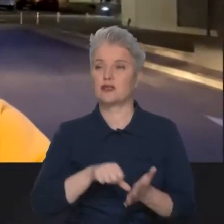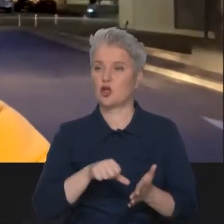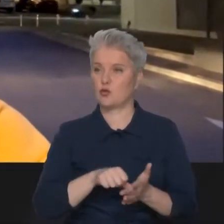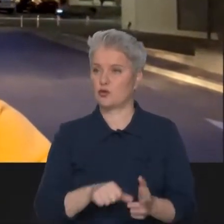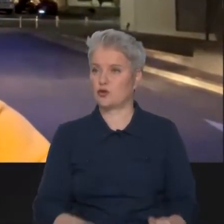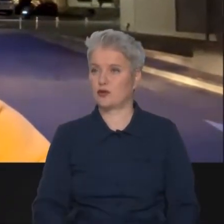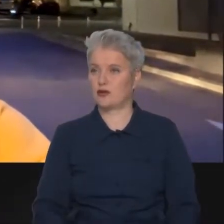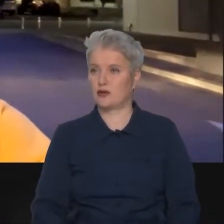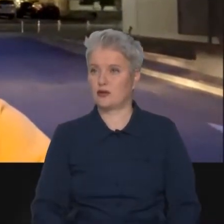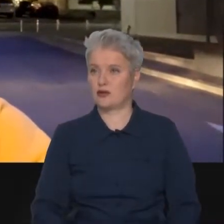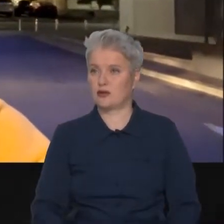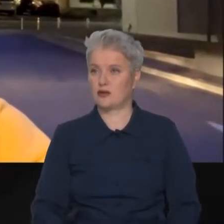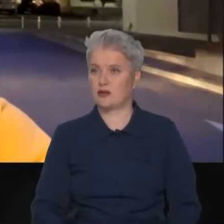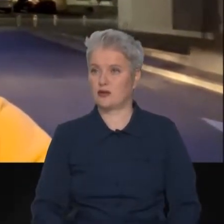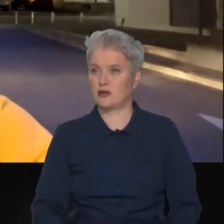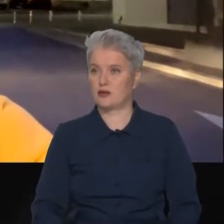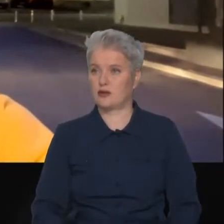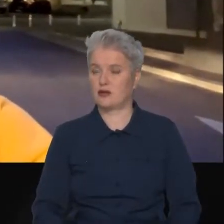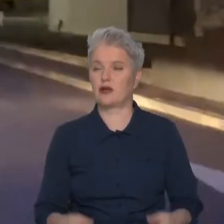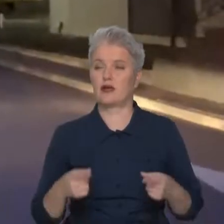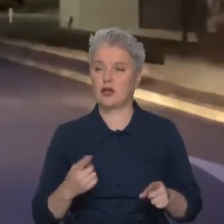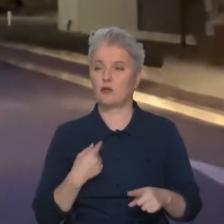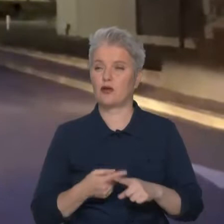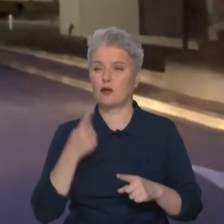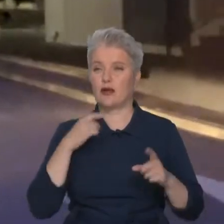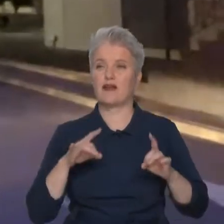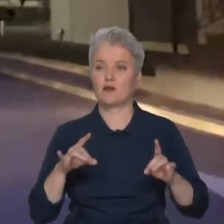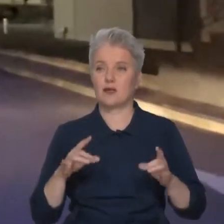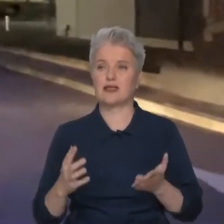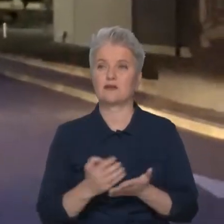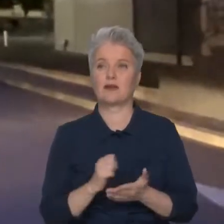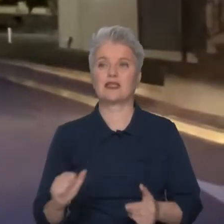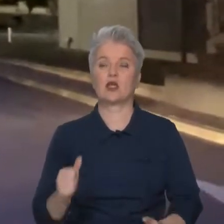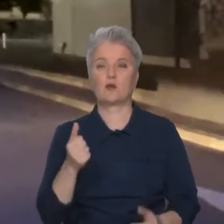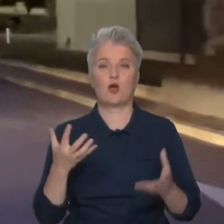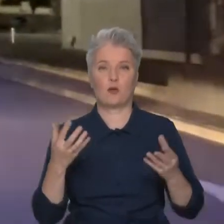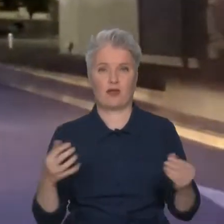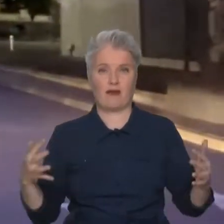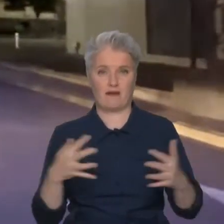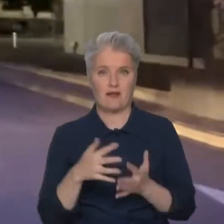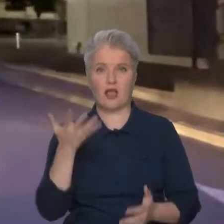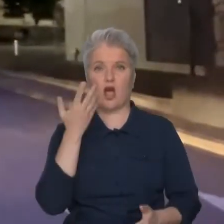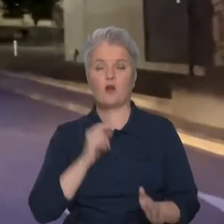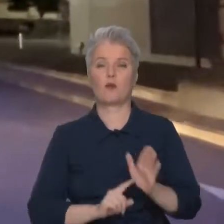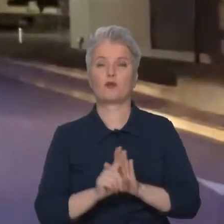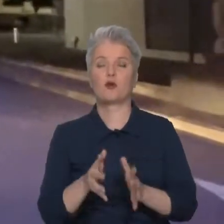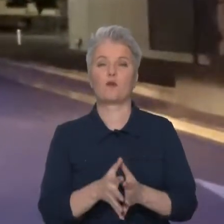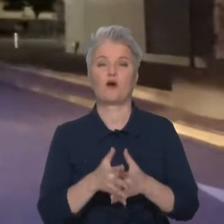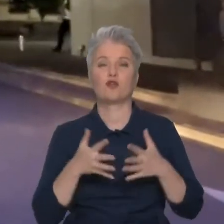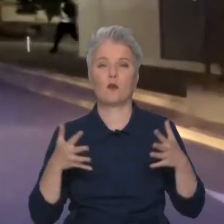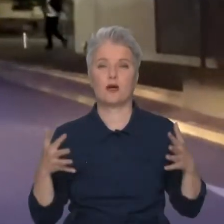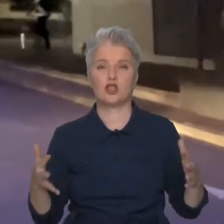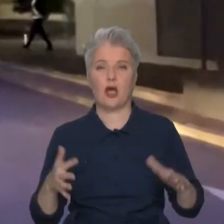цього? Ну, насправді ми цю інформацію збираємо з першого дня війни, по суті, коли почалося